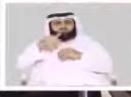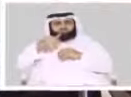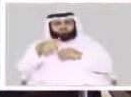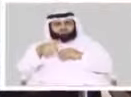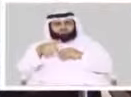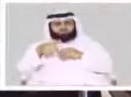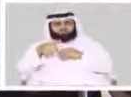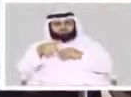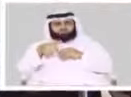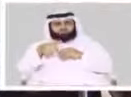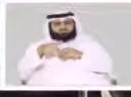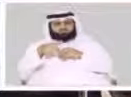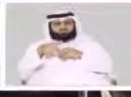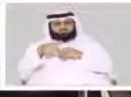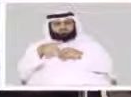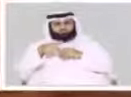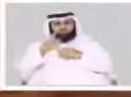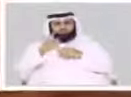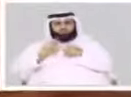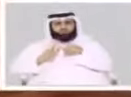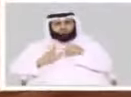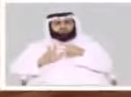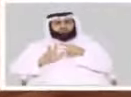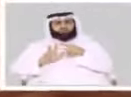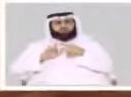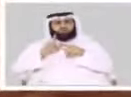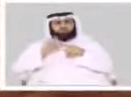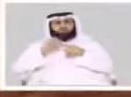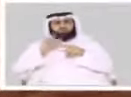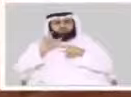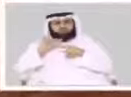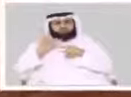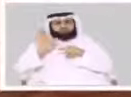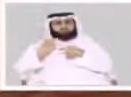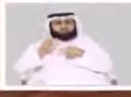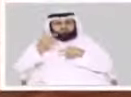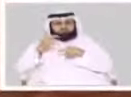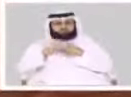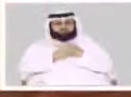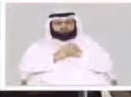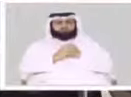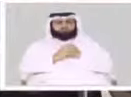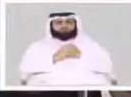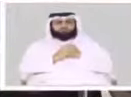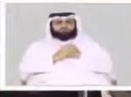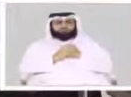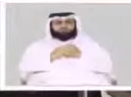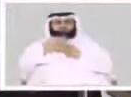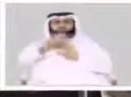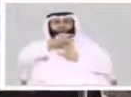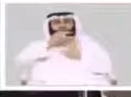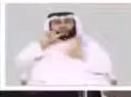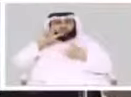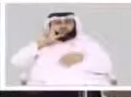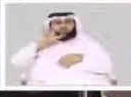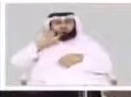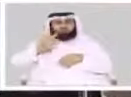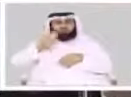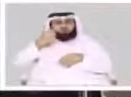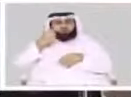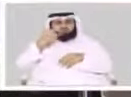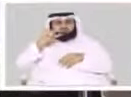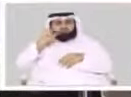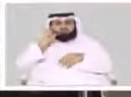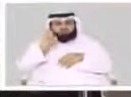ثمن الذي كان في سورة النساء، والباقي في سورة المائدة. نعم. سورة المائدة التي